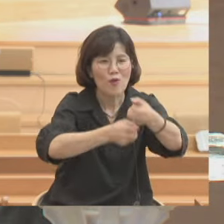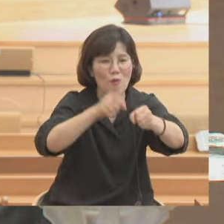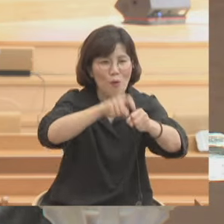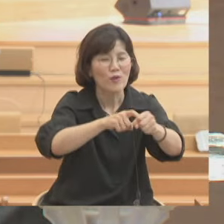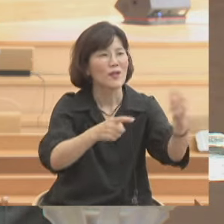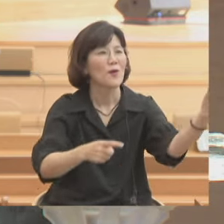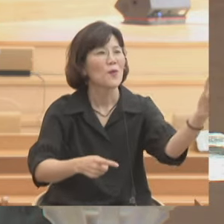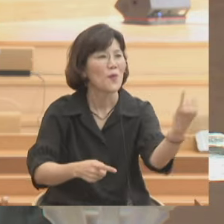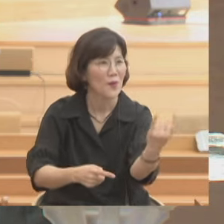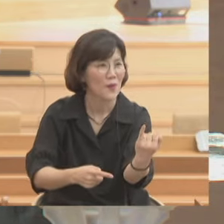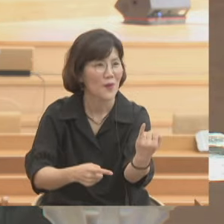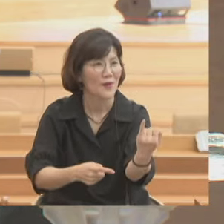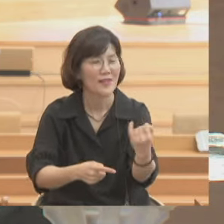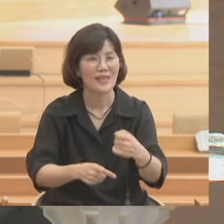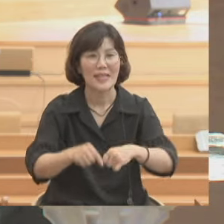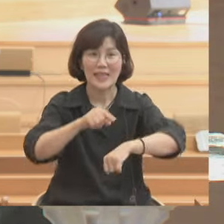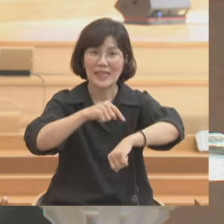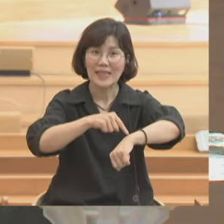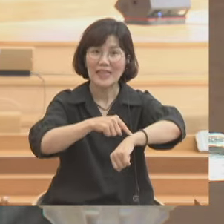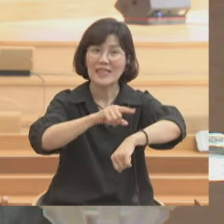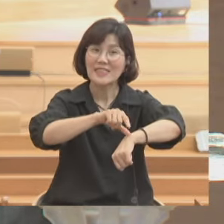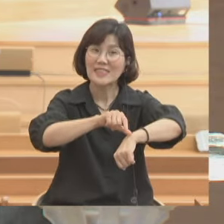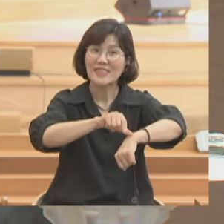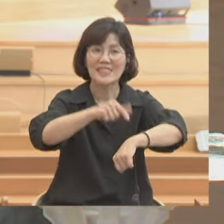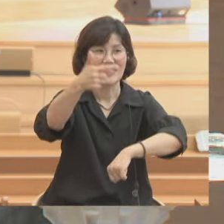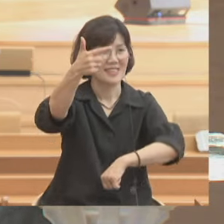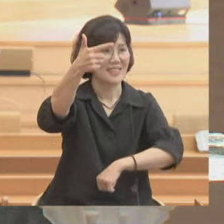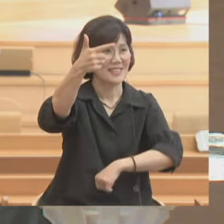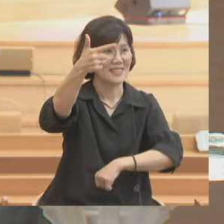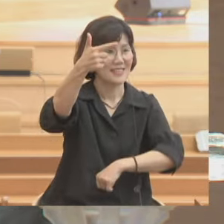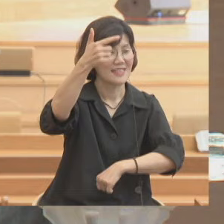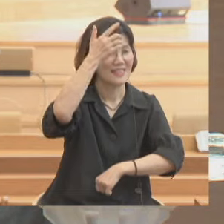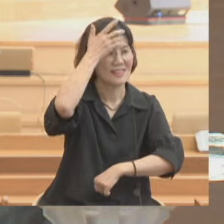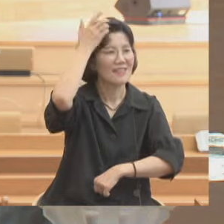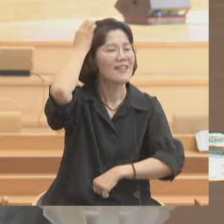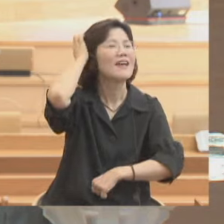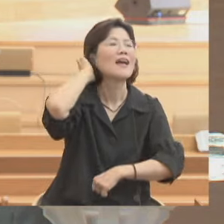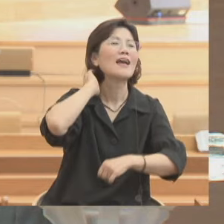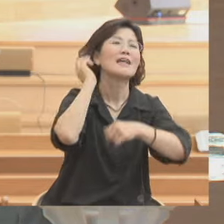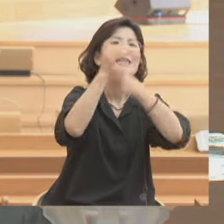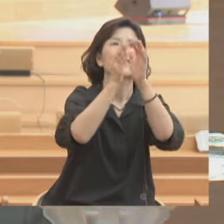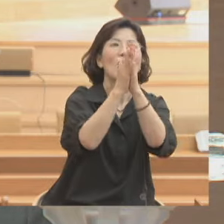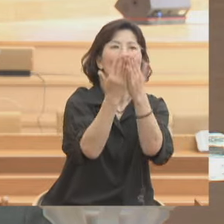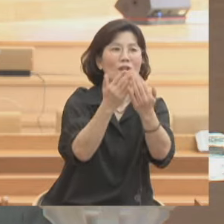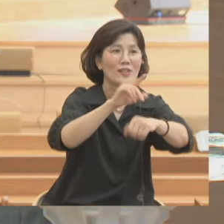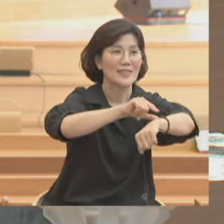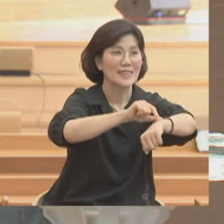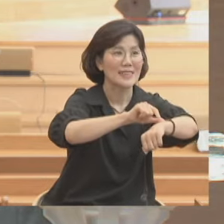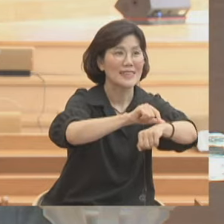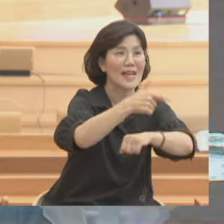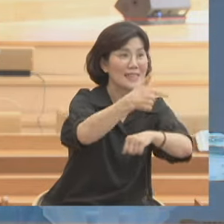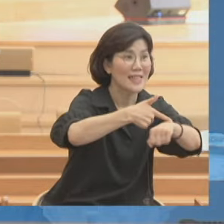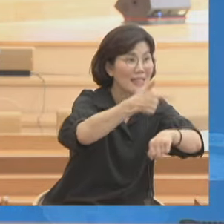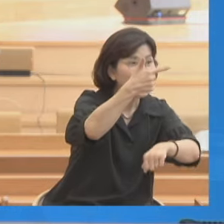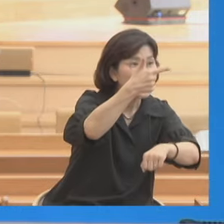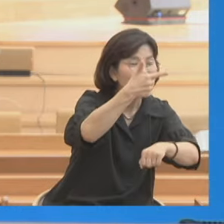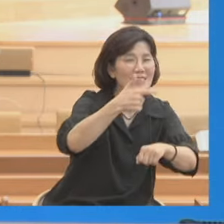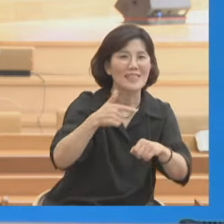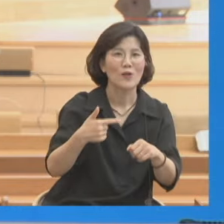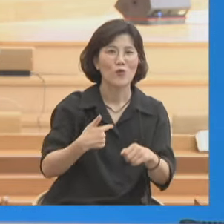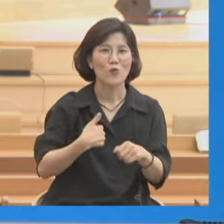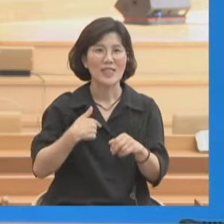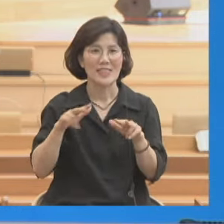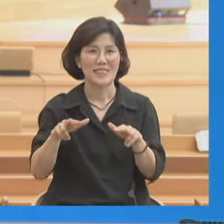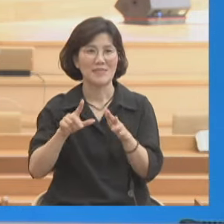여기 보세요. 때가 언제라고 말합니까? 때가 언제? 6시다. 여러분, 성경에 나오는 시간을 일반적으로 쉽게 환산할 수 있는 방법은